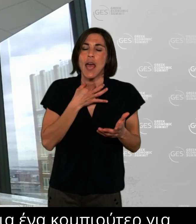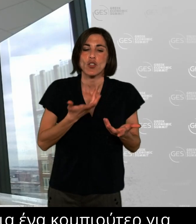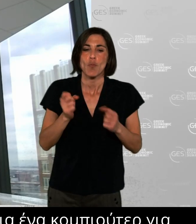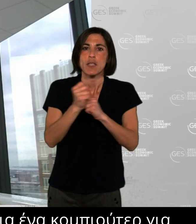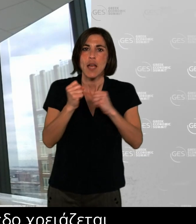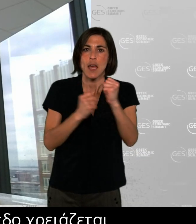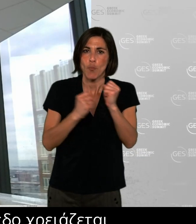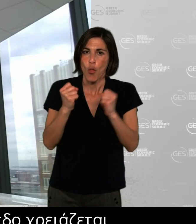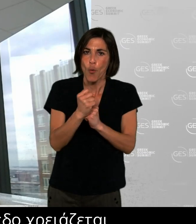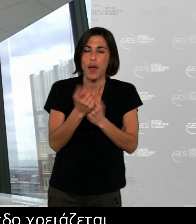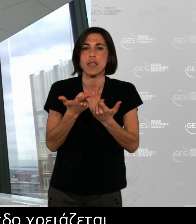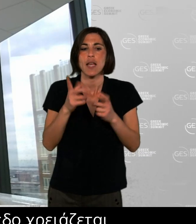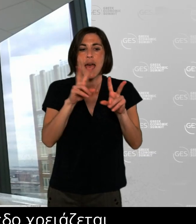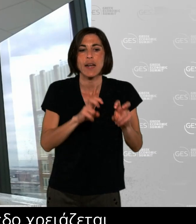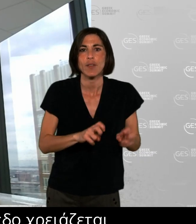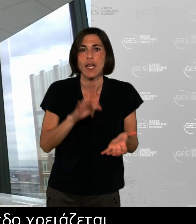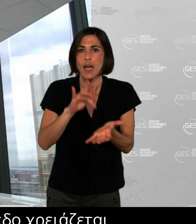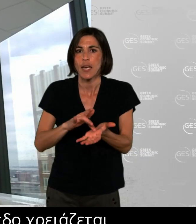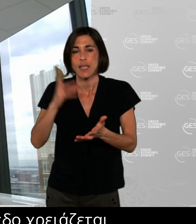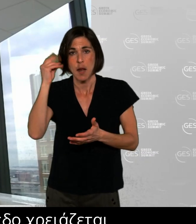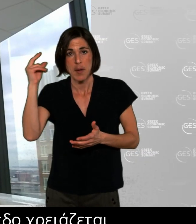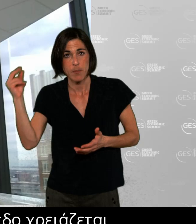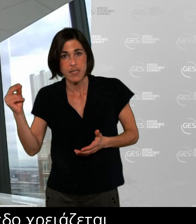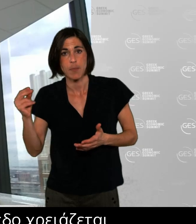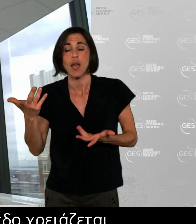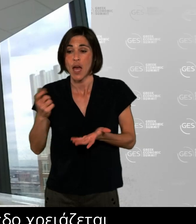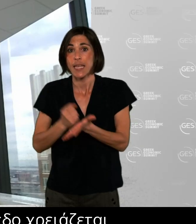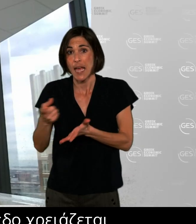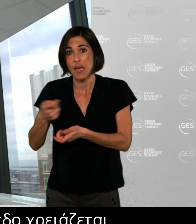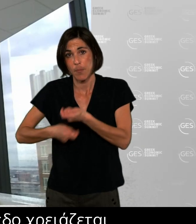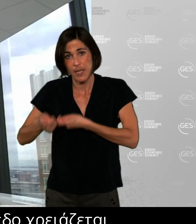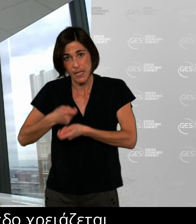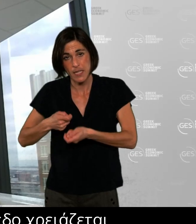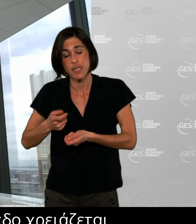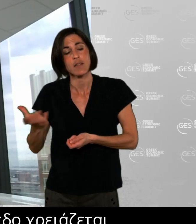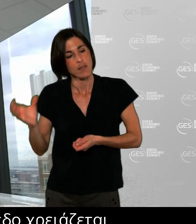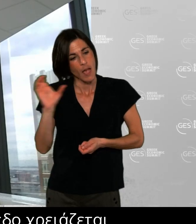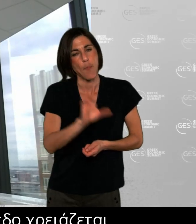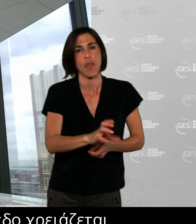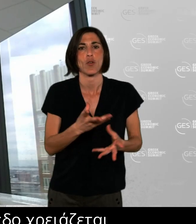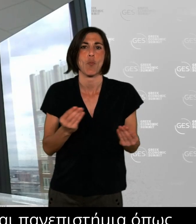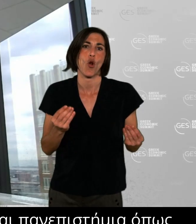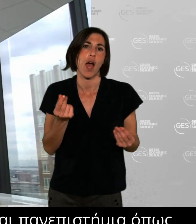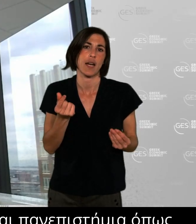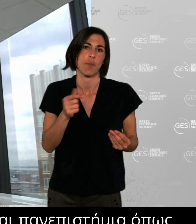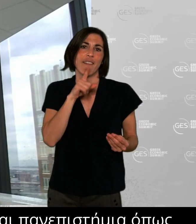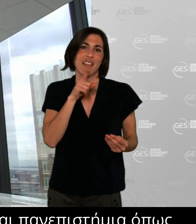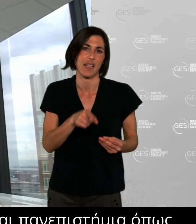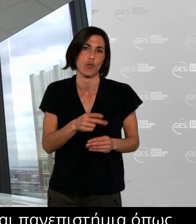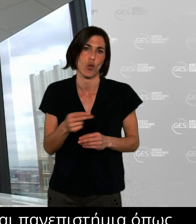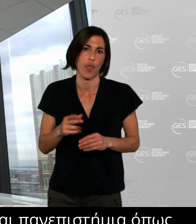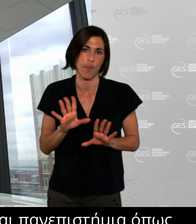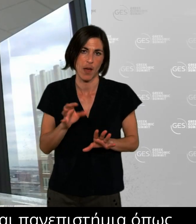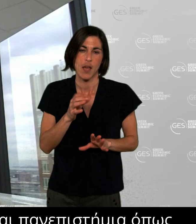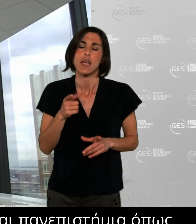και τα πανεπιστήμια, όπως και επιχειρήσεις, βάζουν πάρα πολλά χρήματα σε αυτό Και για μένα αυτό είναι και το καλό που